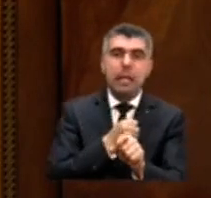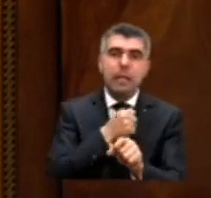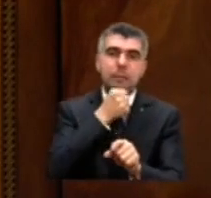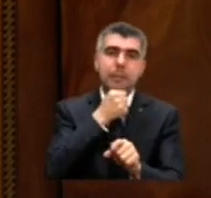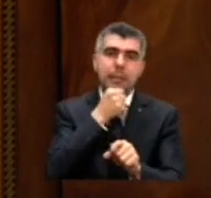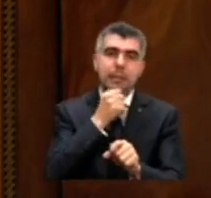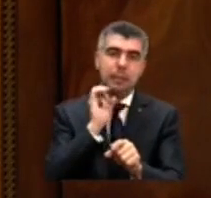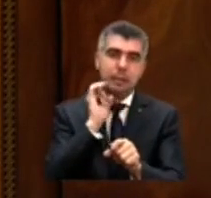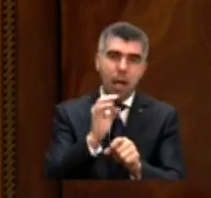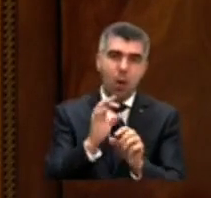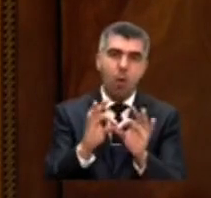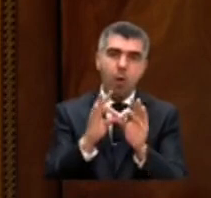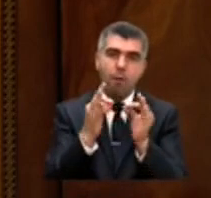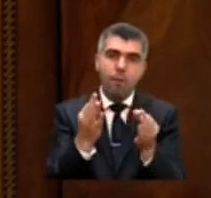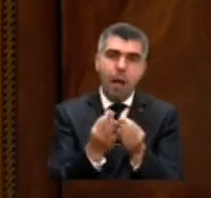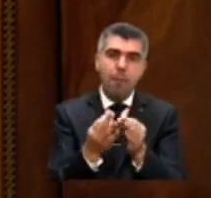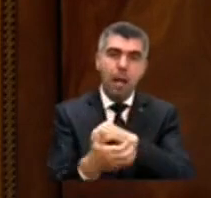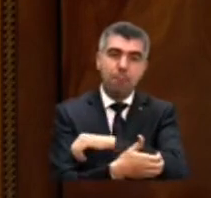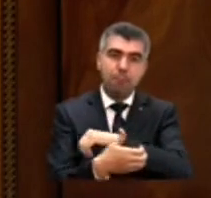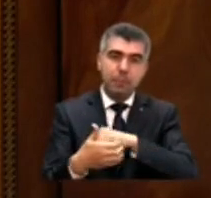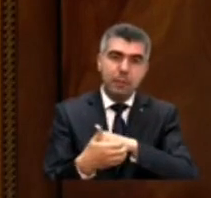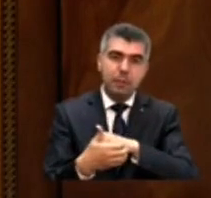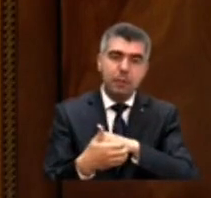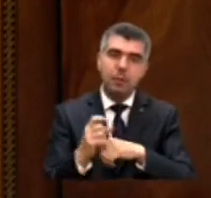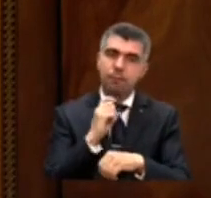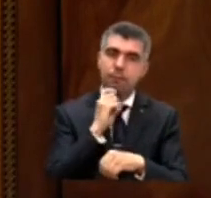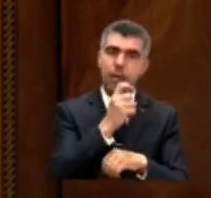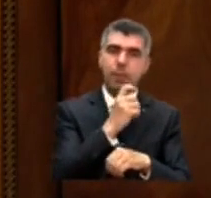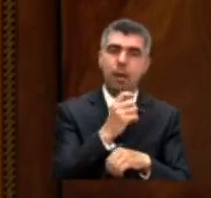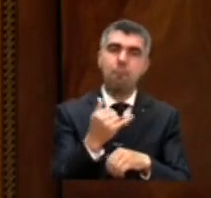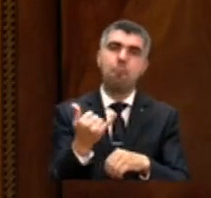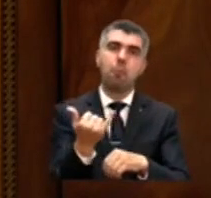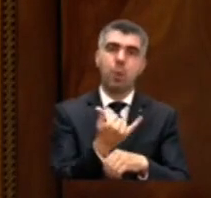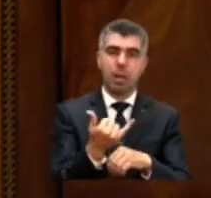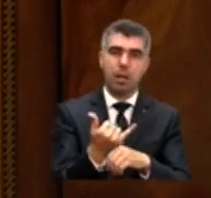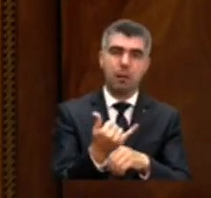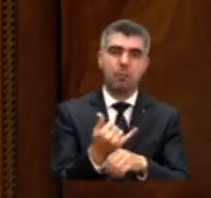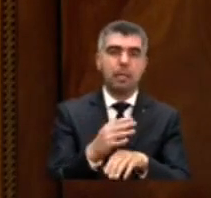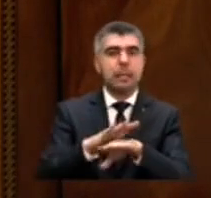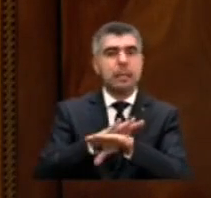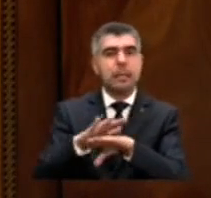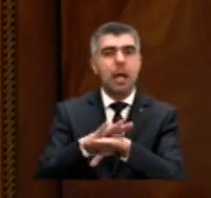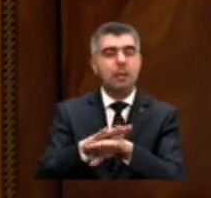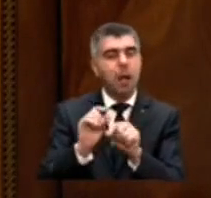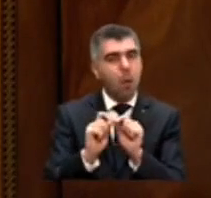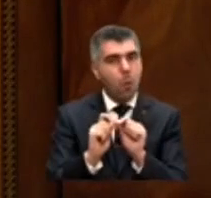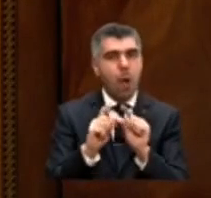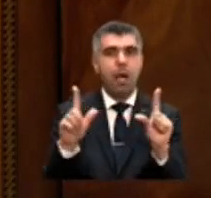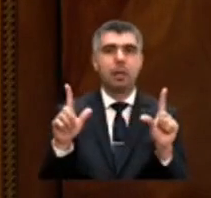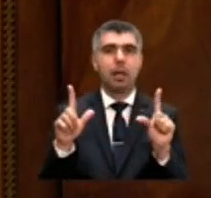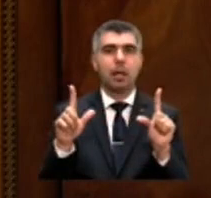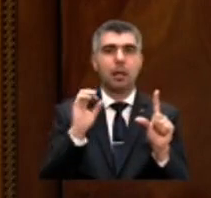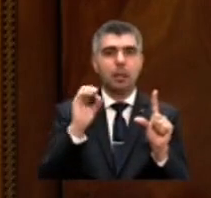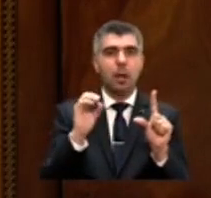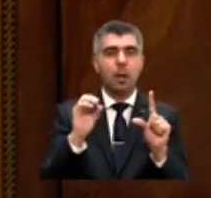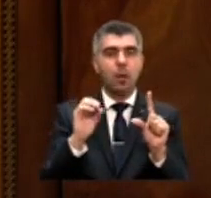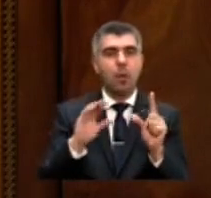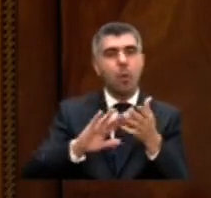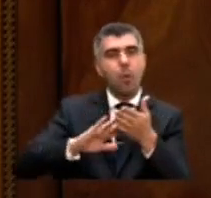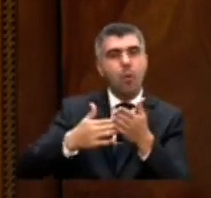وتعويضات للأسر المعوزة كما تلتزم بسن سياسة عمومية واضحة ومتكاملة